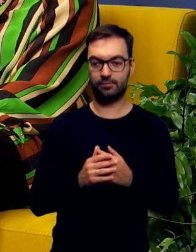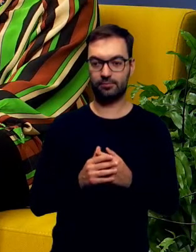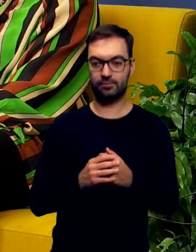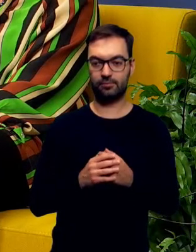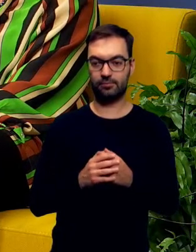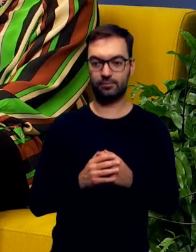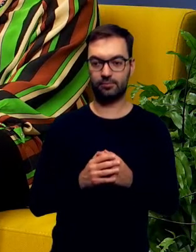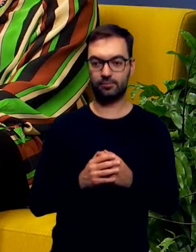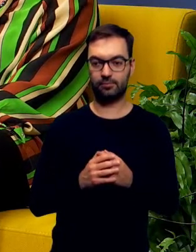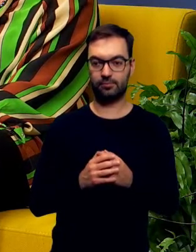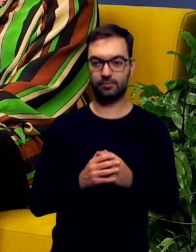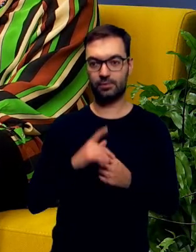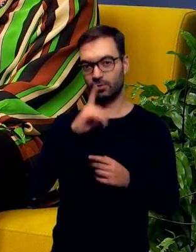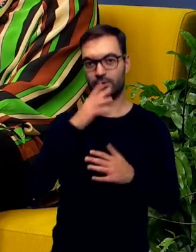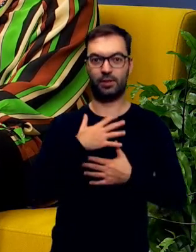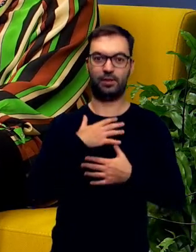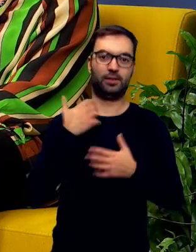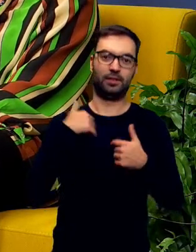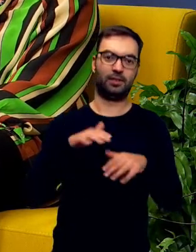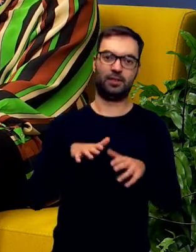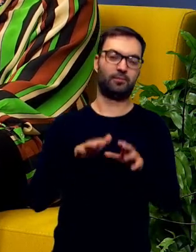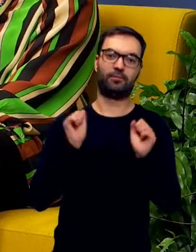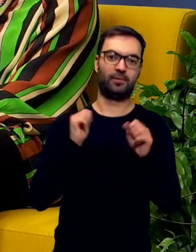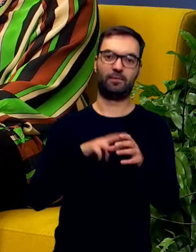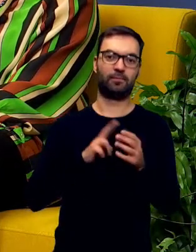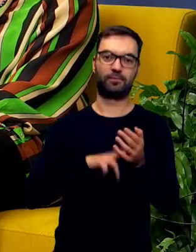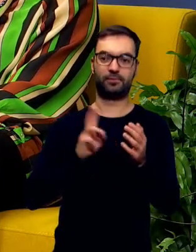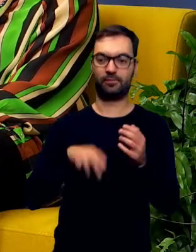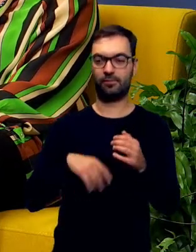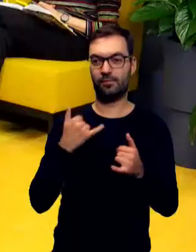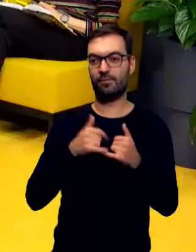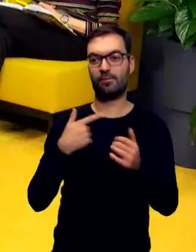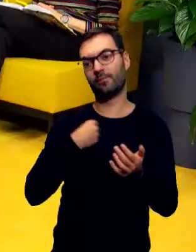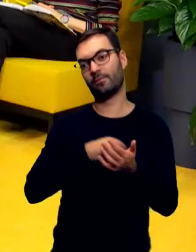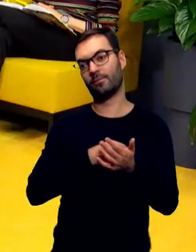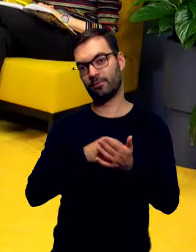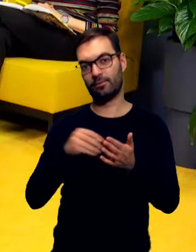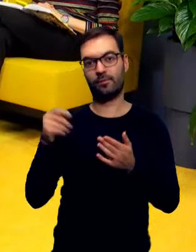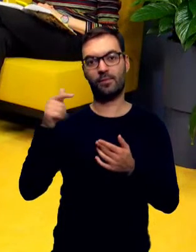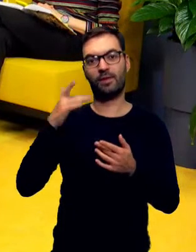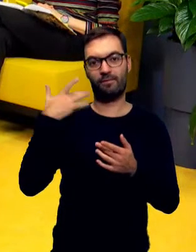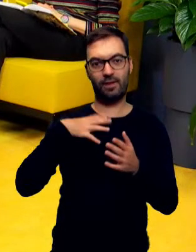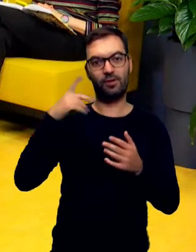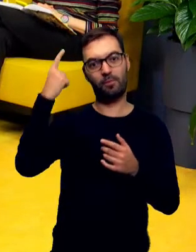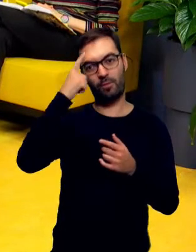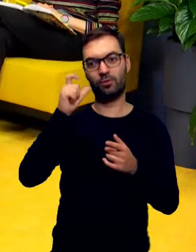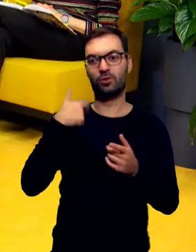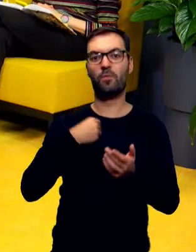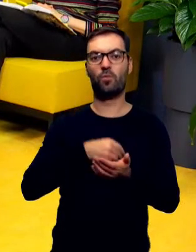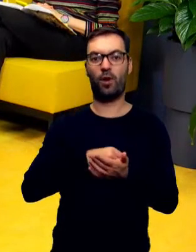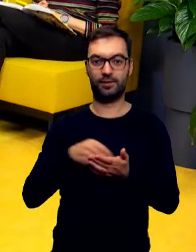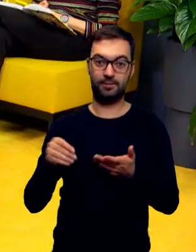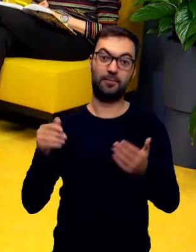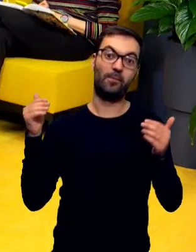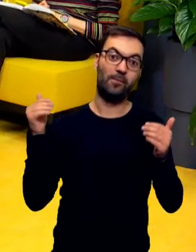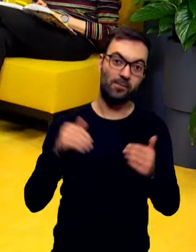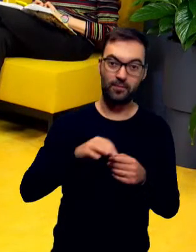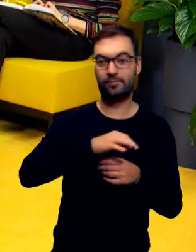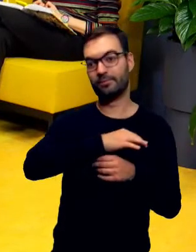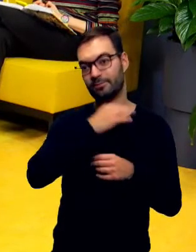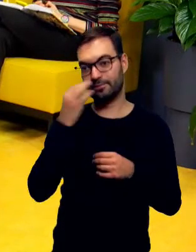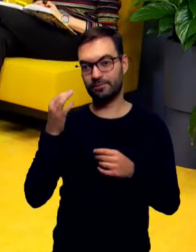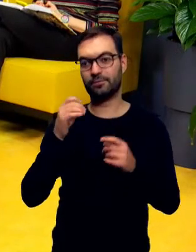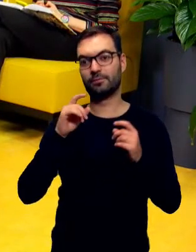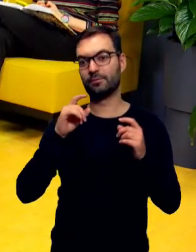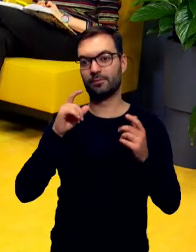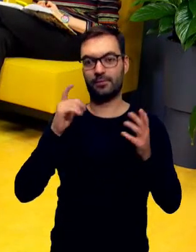tam odstraszające, prawda? To znaczy, że no, jak zapłacisz, no, to pomyślisz za co płacisz i że może jednak